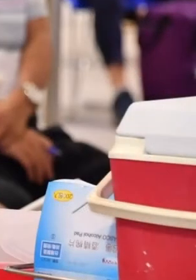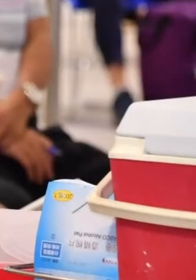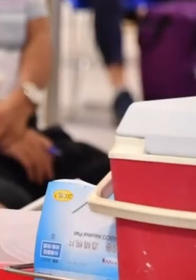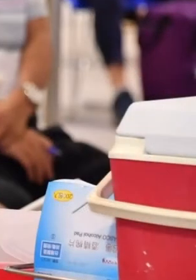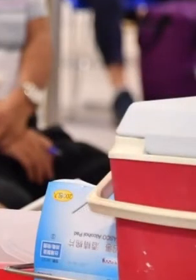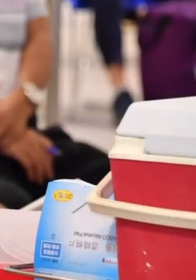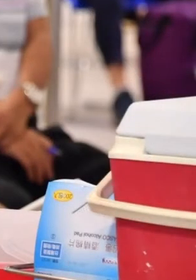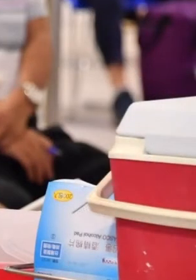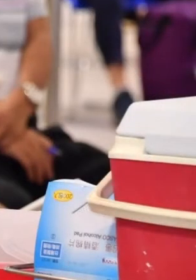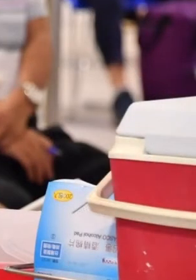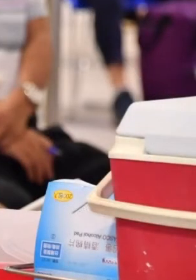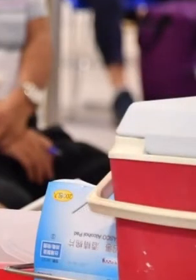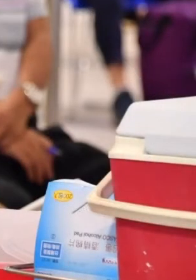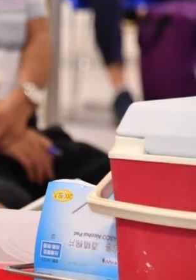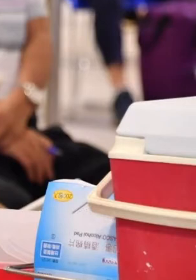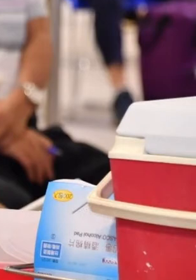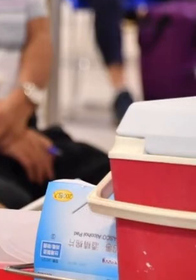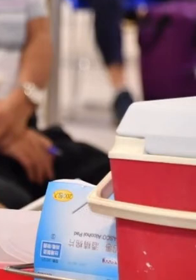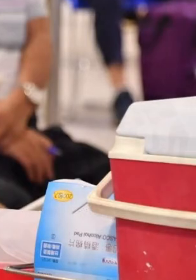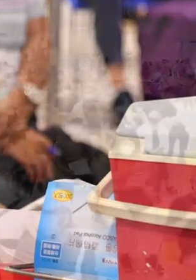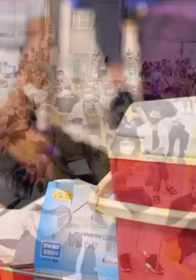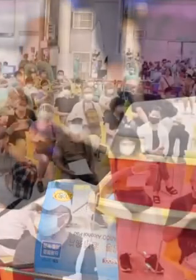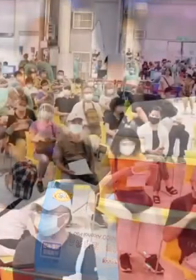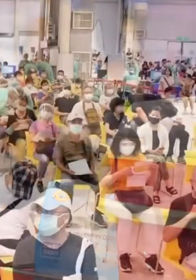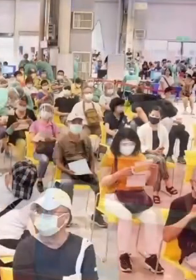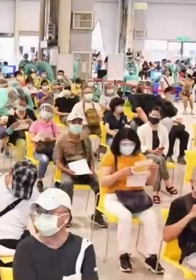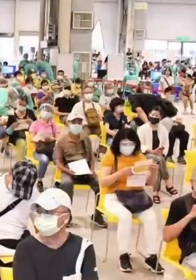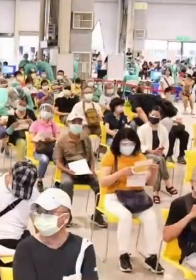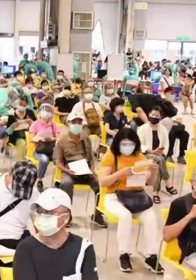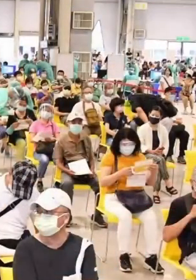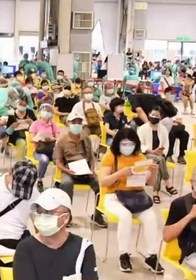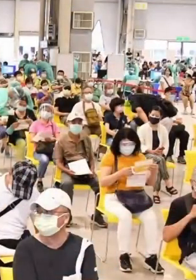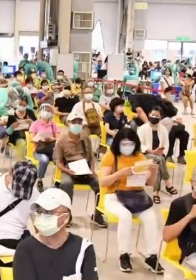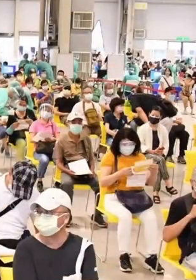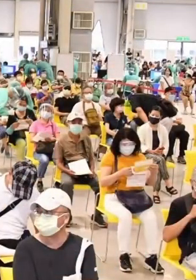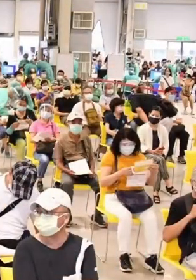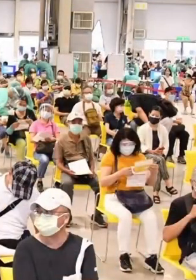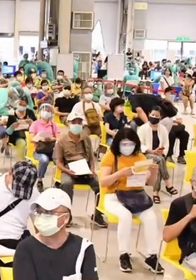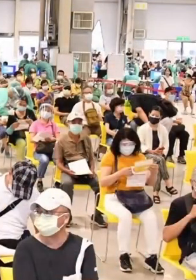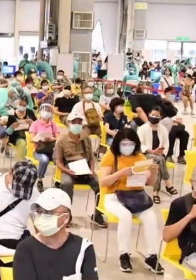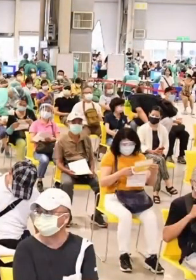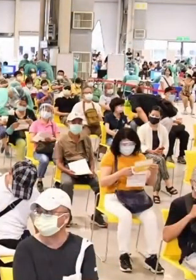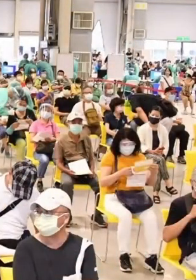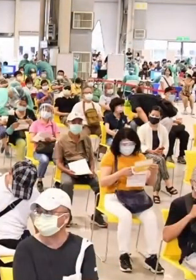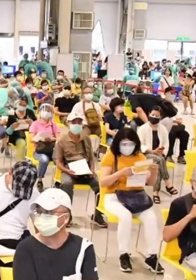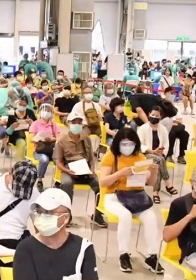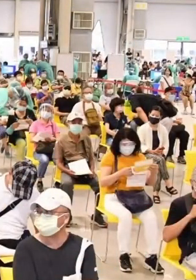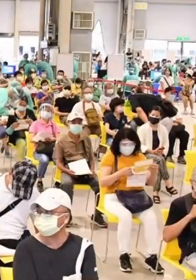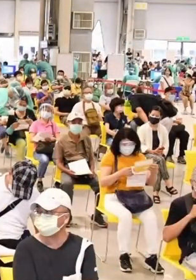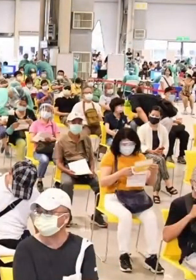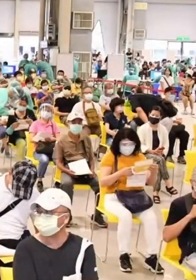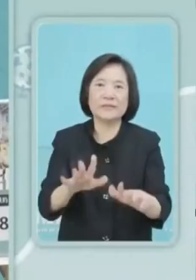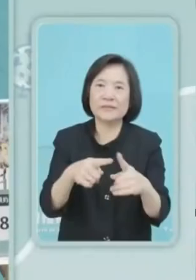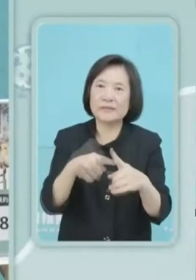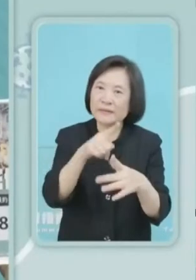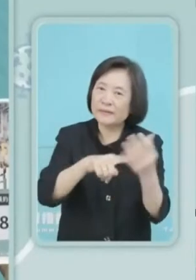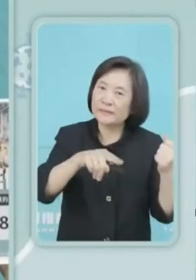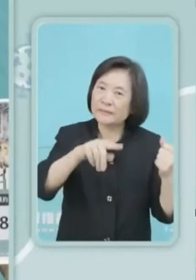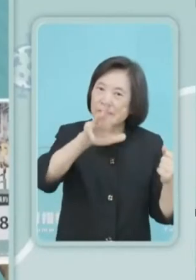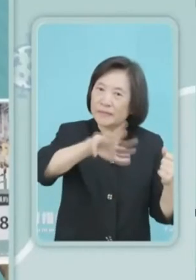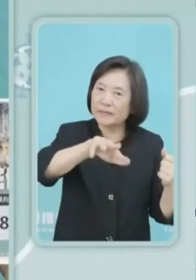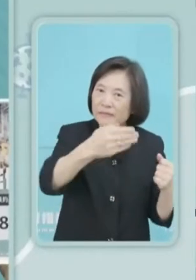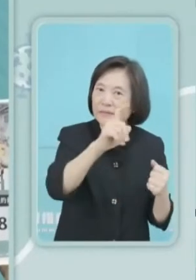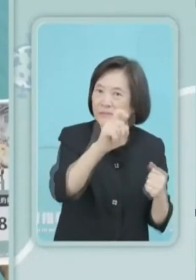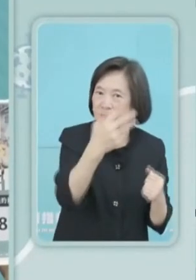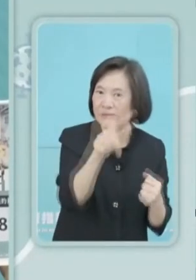分为18线接种区，一天最多可以协助20000人施打疫苗。 大概有